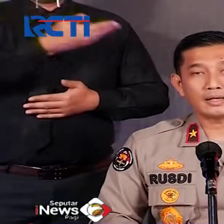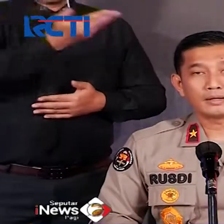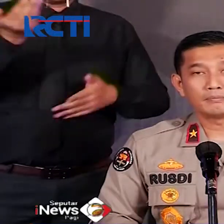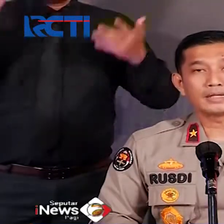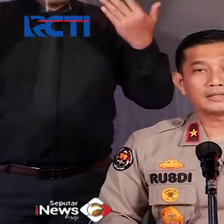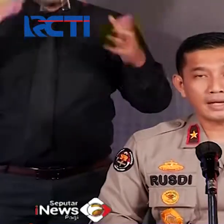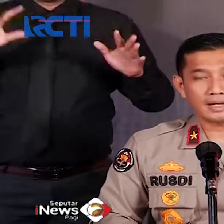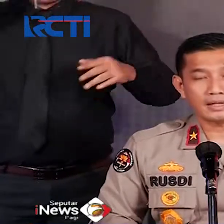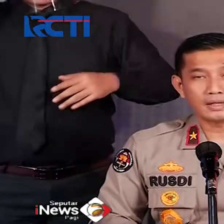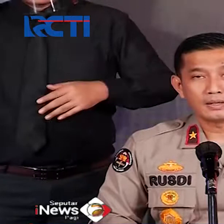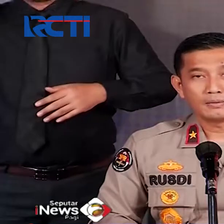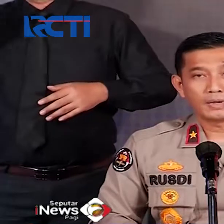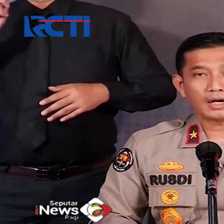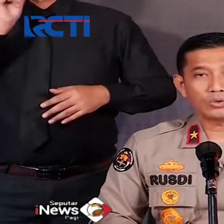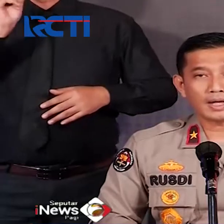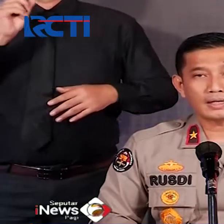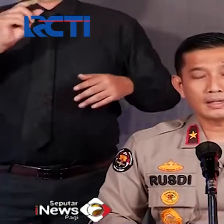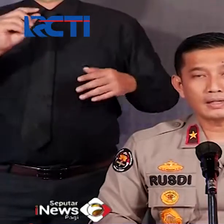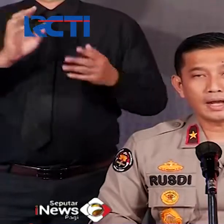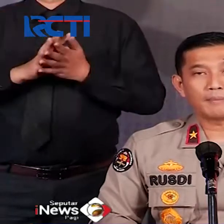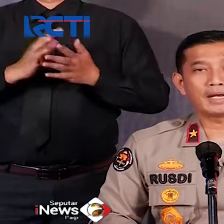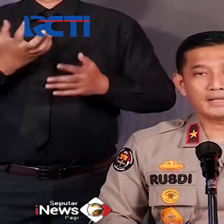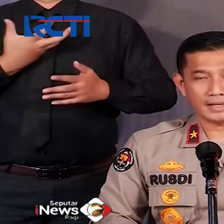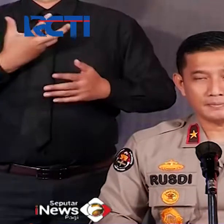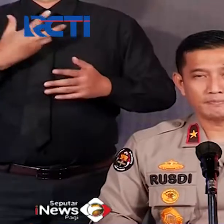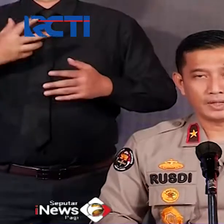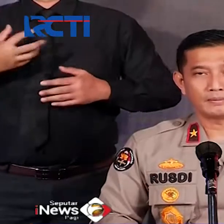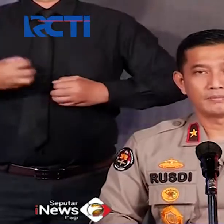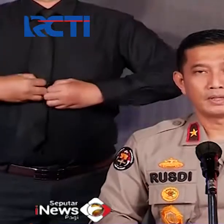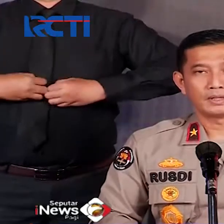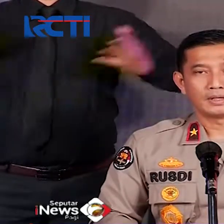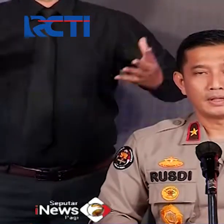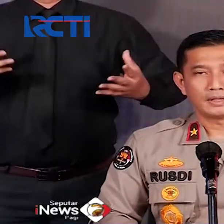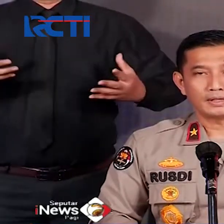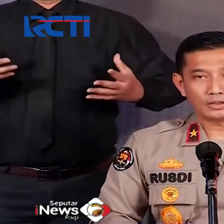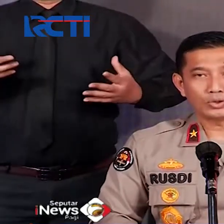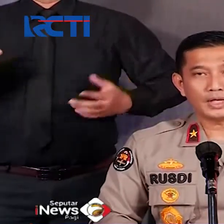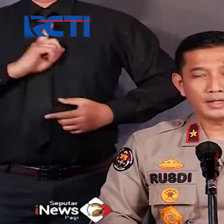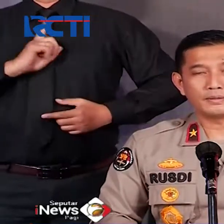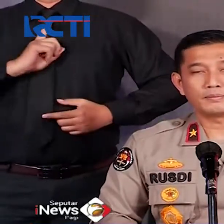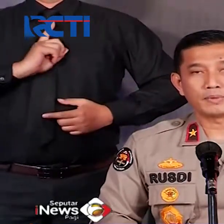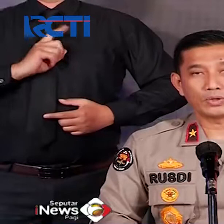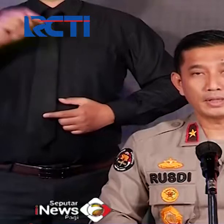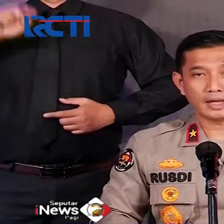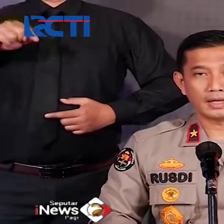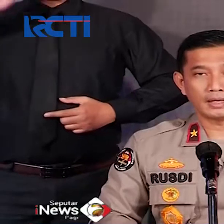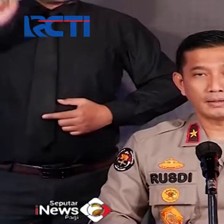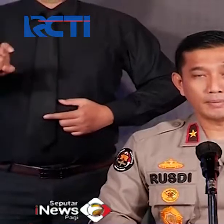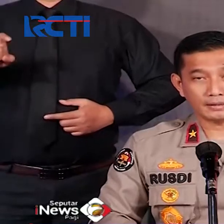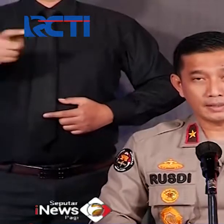telah berencana melakukan amaliyah, ya, yang tentunya ini perlu